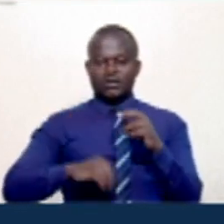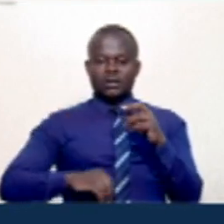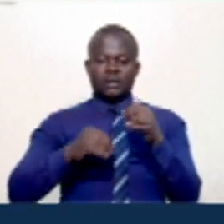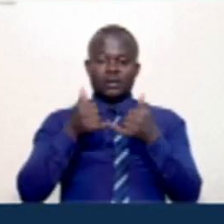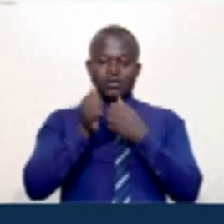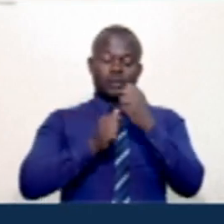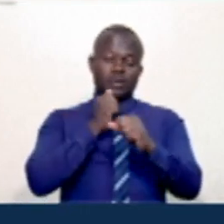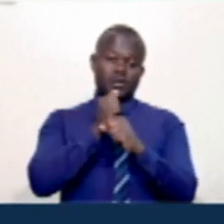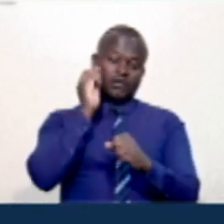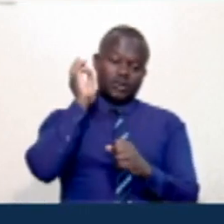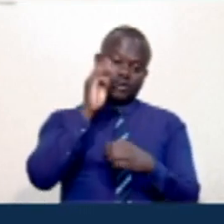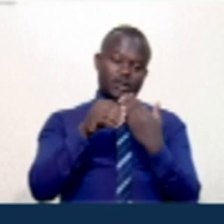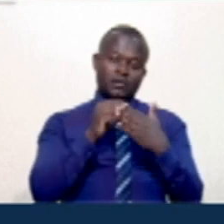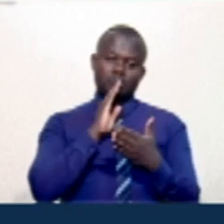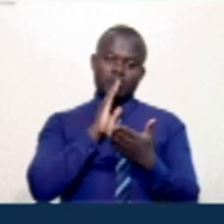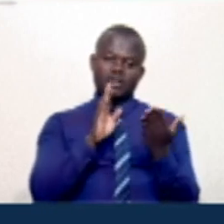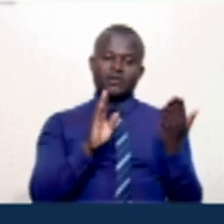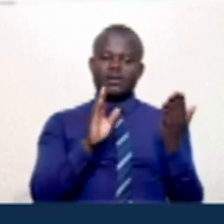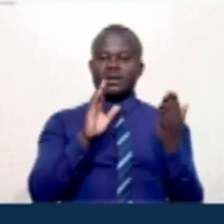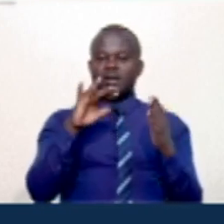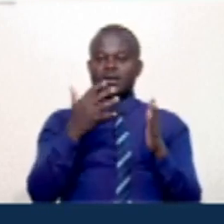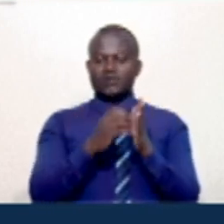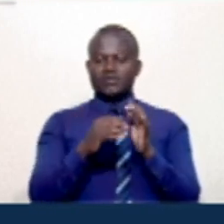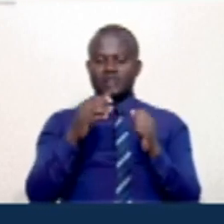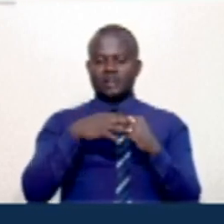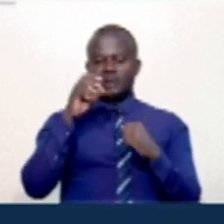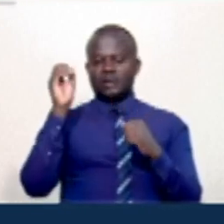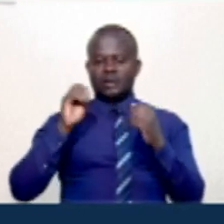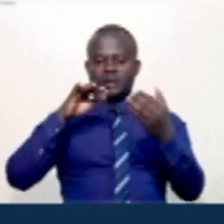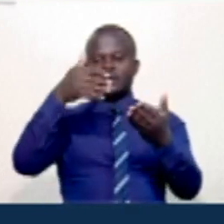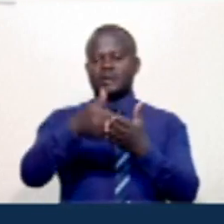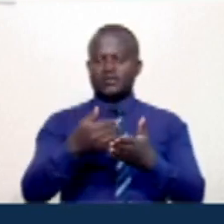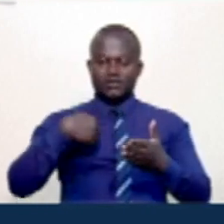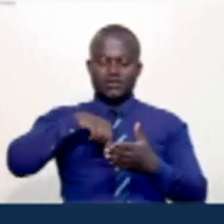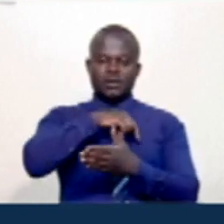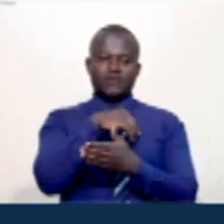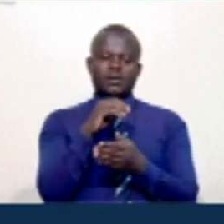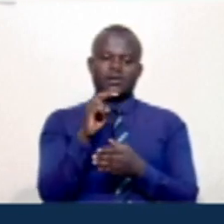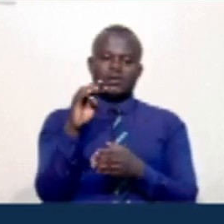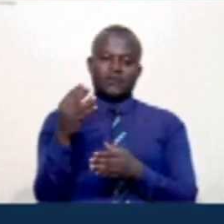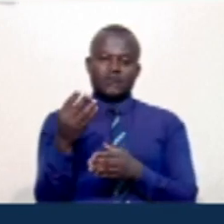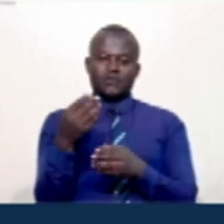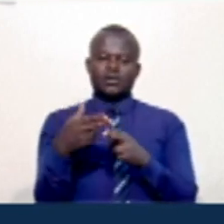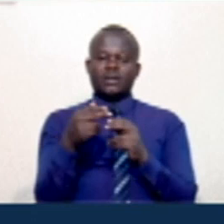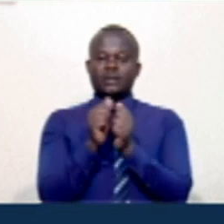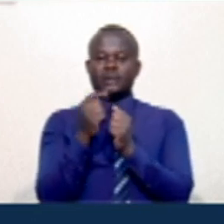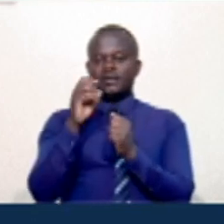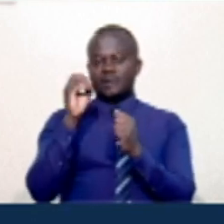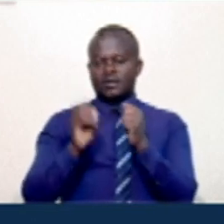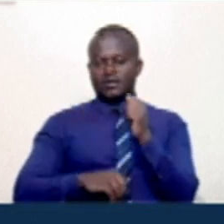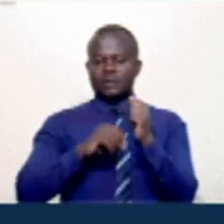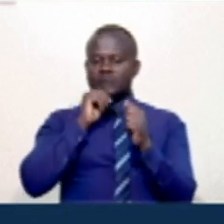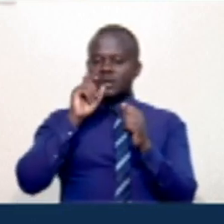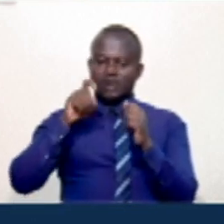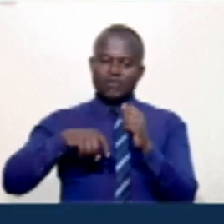uyu mwaka tuzaba turi ku 9.5%. So kurinda tugeza muri 2024 turi kuri 11%, tutagombye